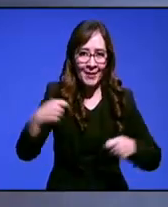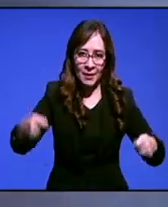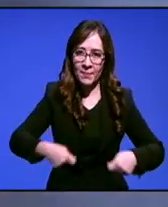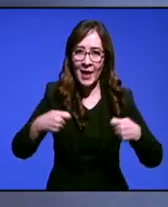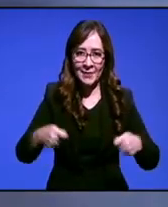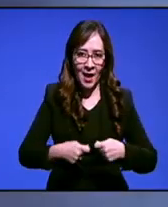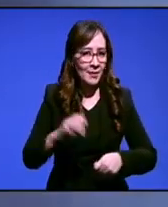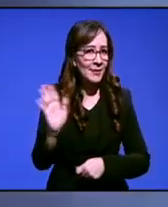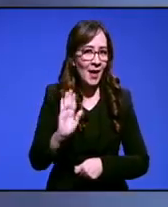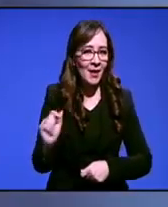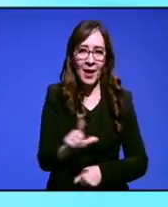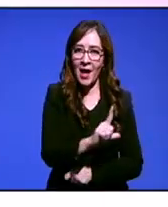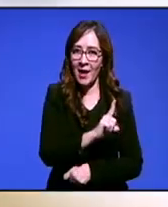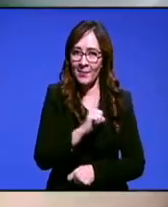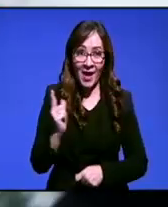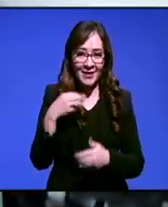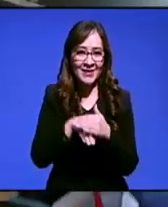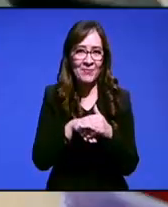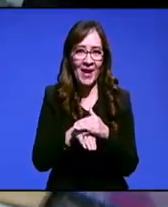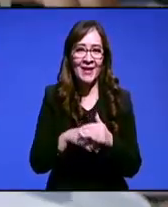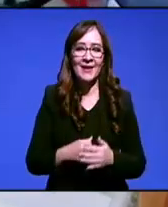jangan lama-lama disimpan.